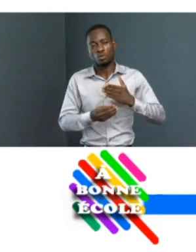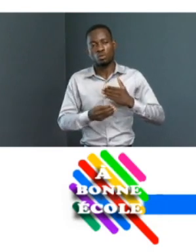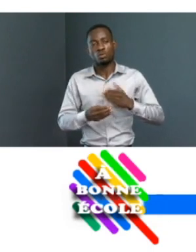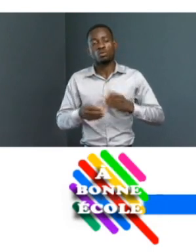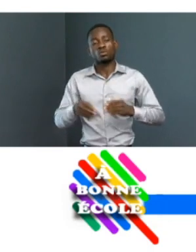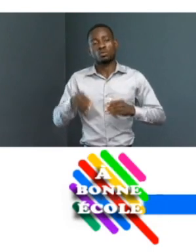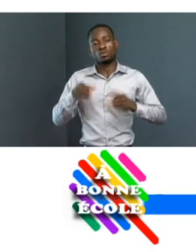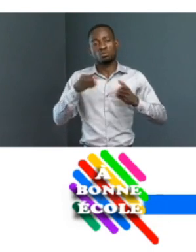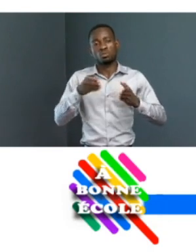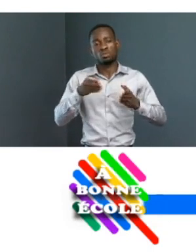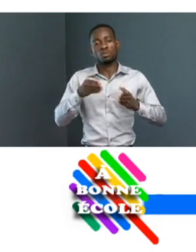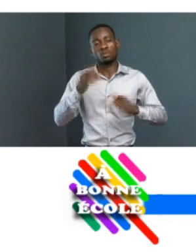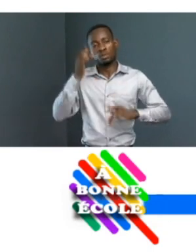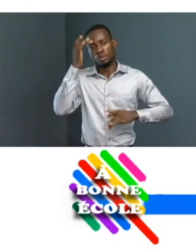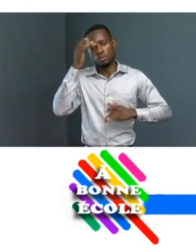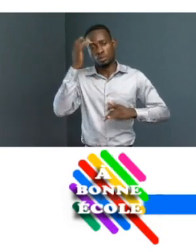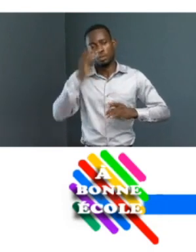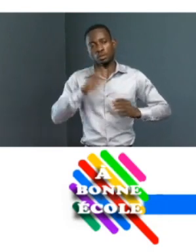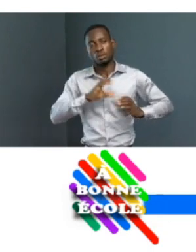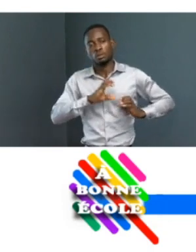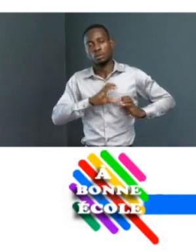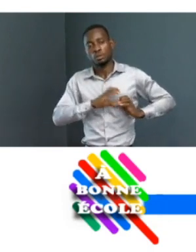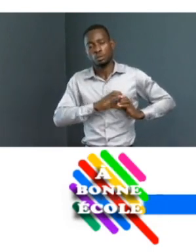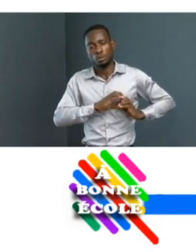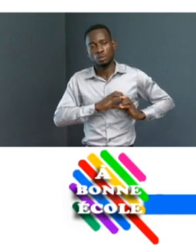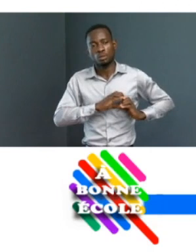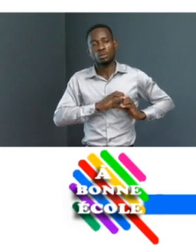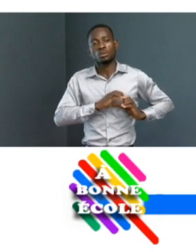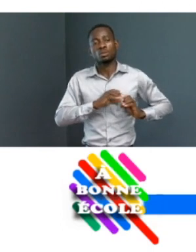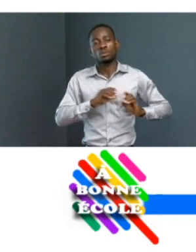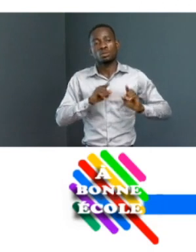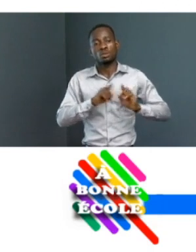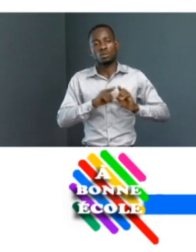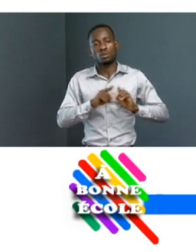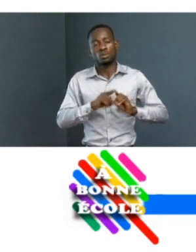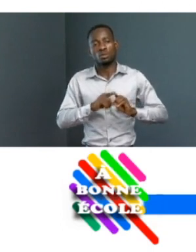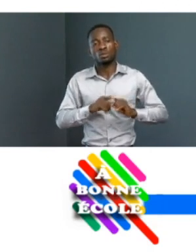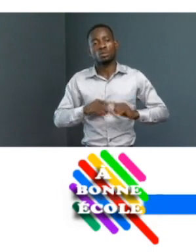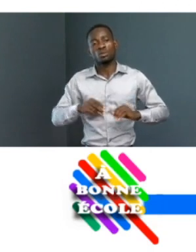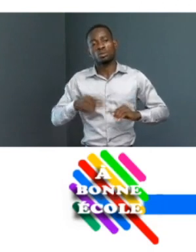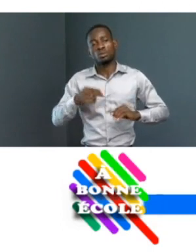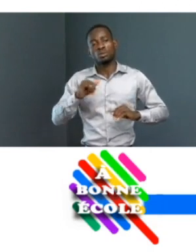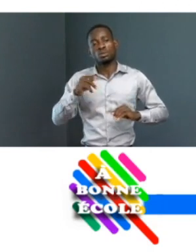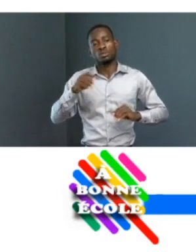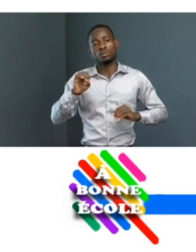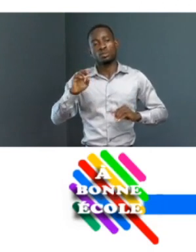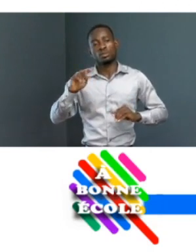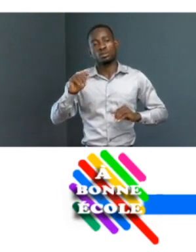de maladies cardiovasculaires comme des infarctus du myocarde, l'hypertension artérielle ou